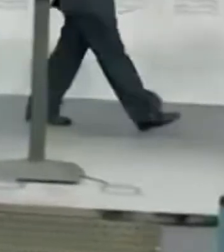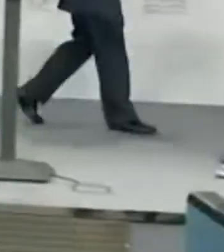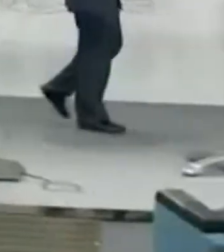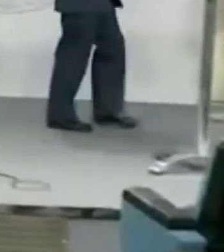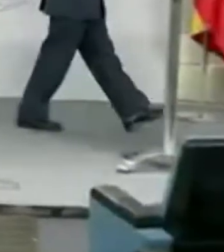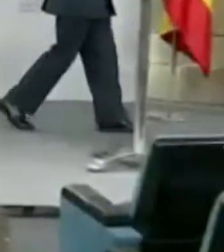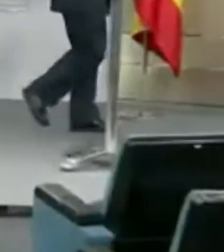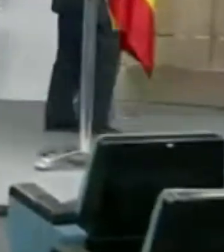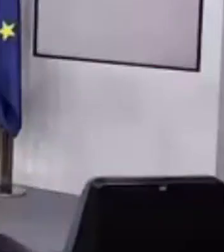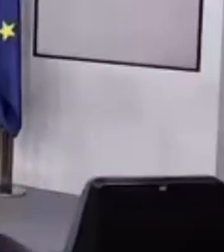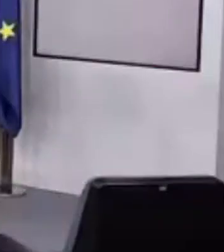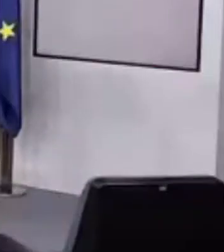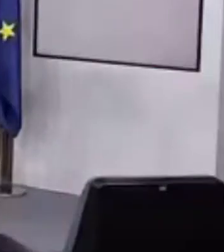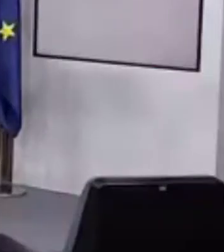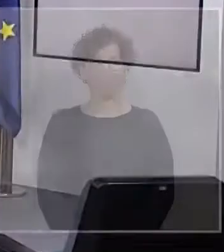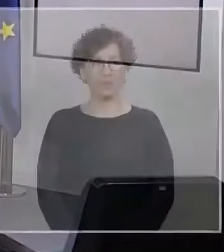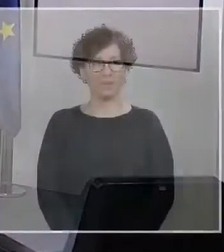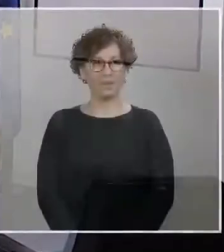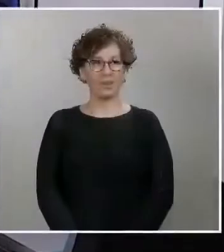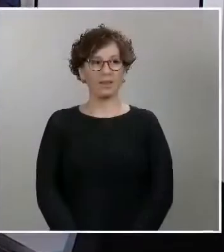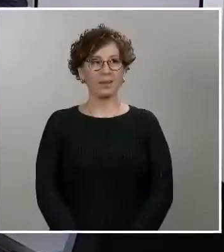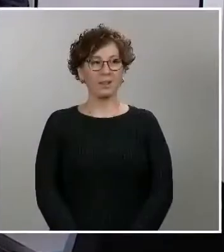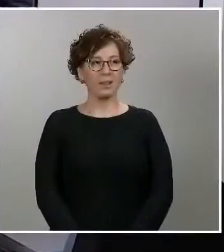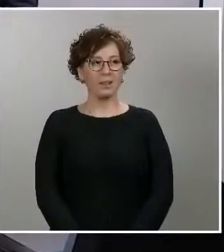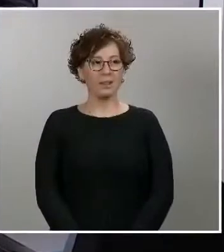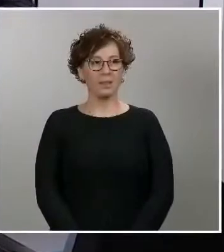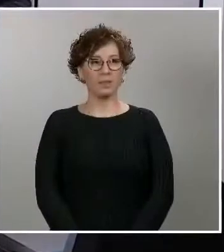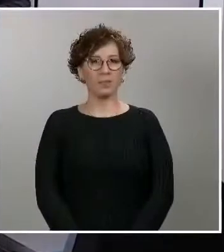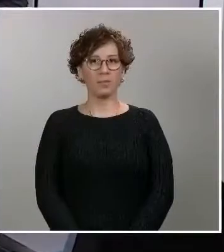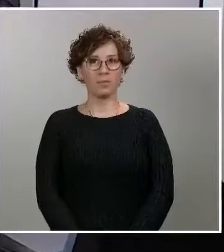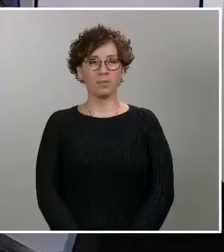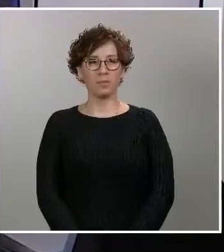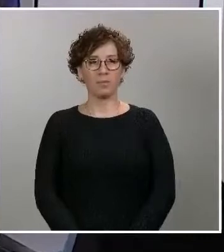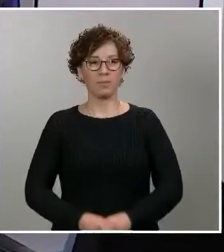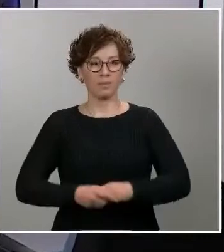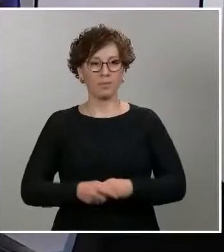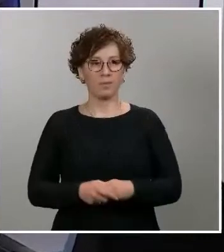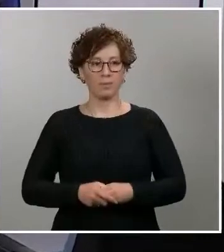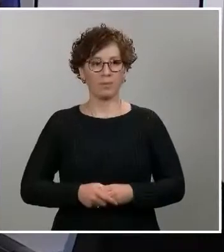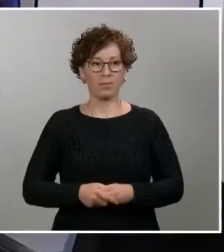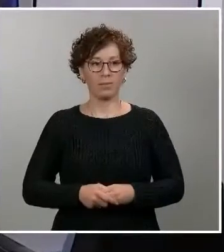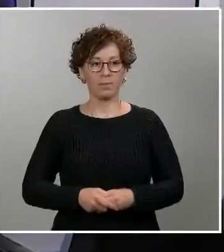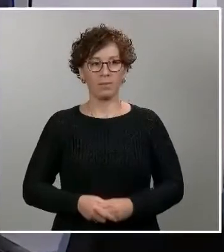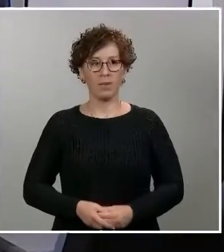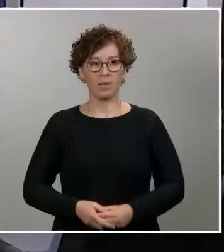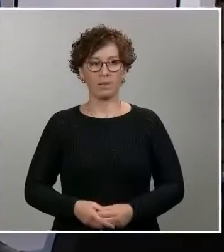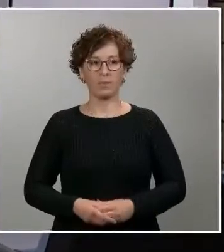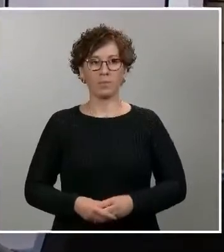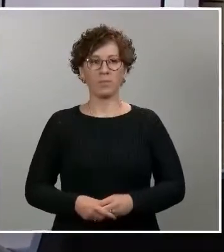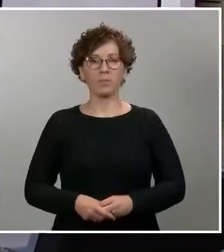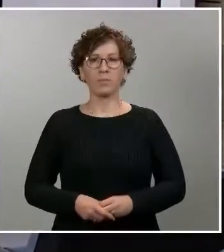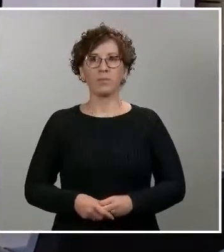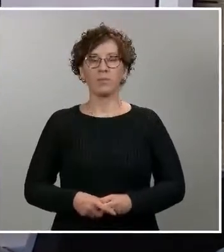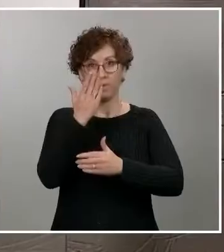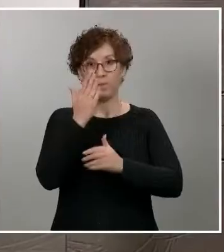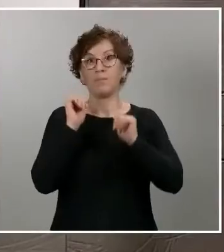El Comitè de Gestió Tècnica del Coronavirus ha donat noves dades respecte a la crisi del Covid-19 en l'àmbit estatal.